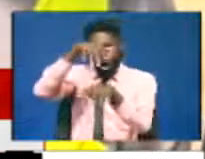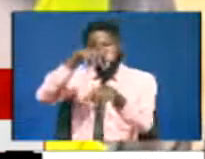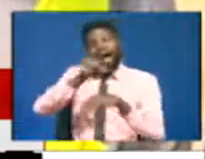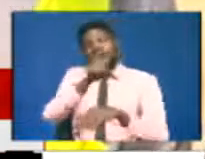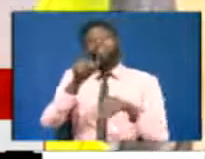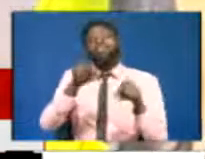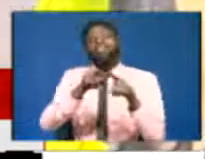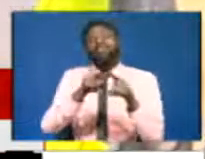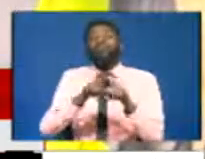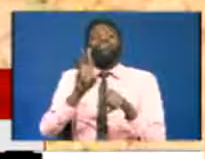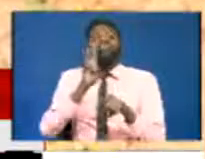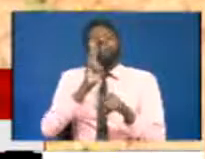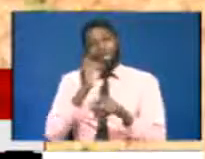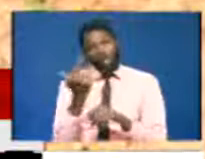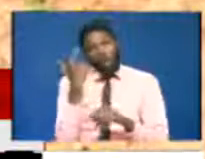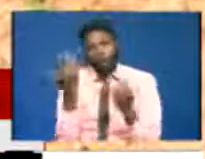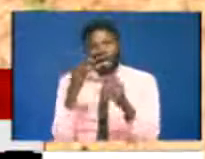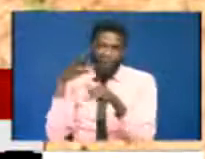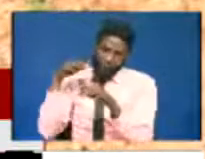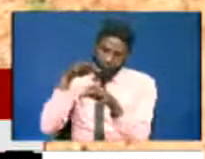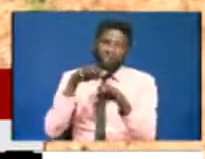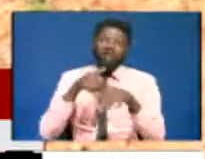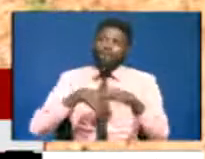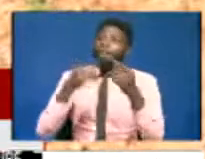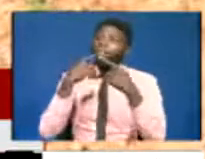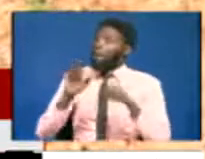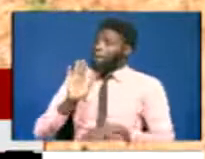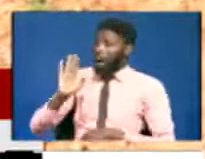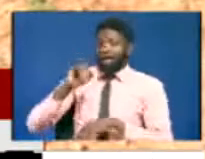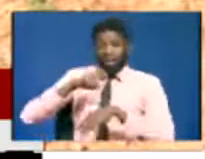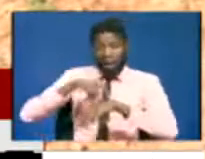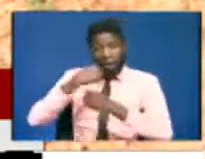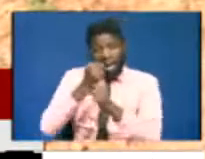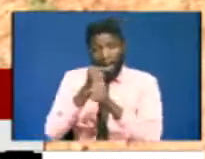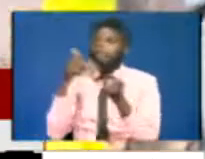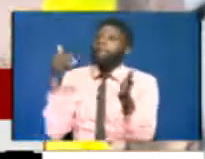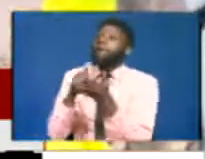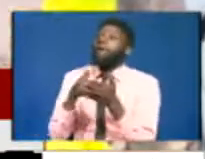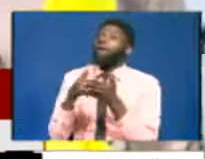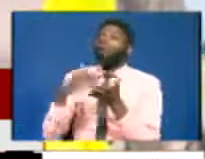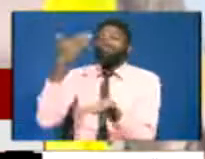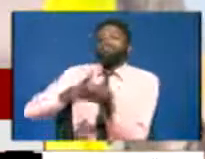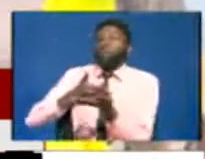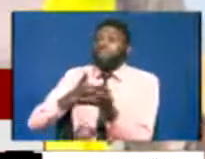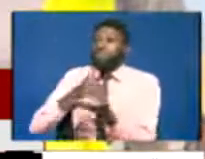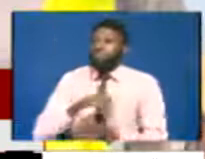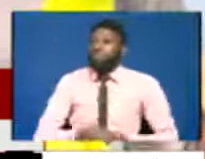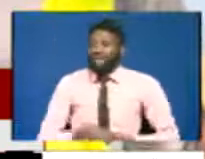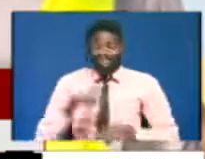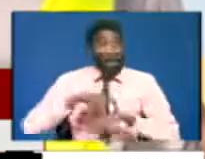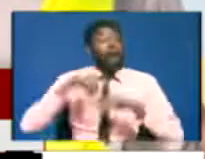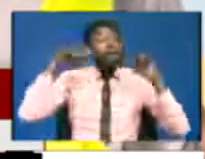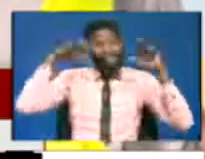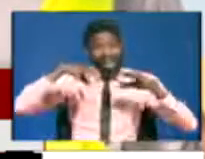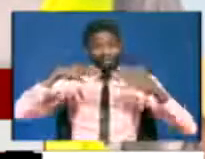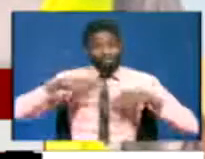inafaa kuteremuka, lakini baada ya hawa kutengeneza walikuja wakaiwachia hapo. Wakati kuna nyesha, watu wale wanakaa upande hii ya